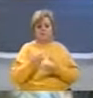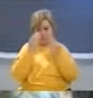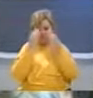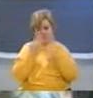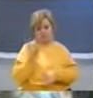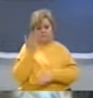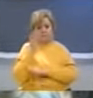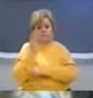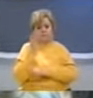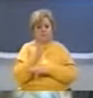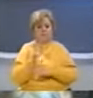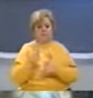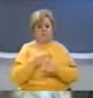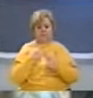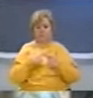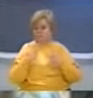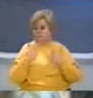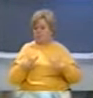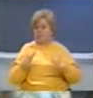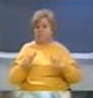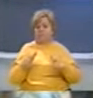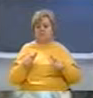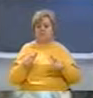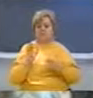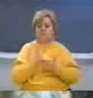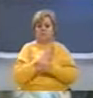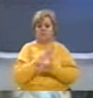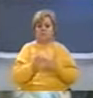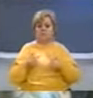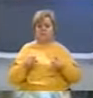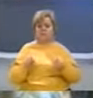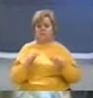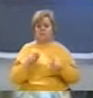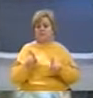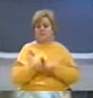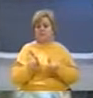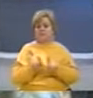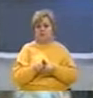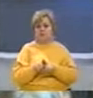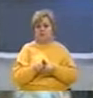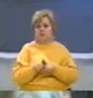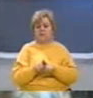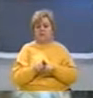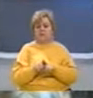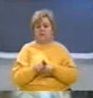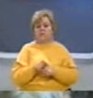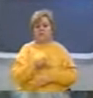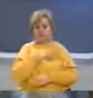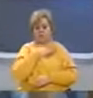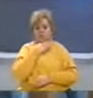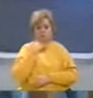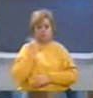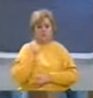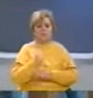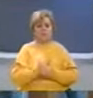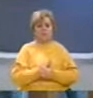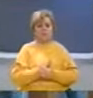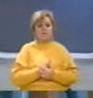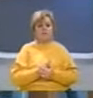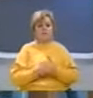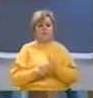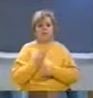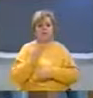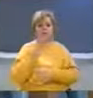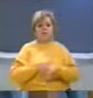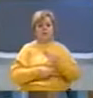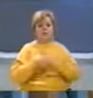deputet, nëse do të lejohet një ndarje e pronësisë si e tillë, do të ketë pasoja të mëdha në diferencimin e zhvillimit